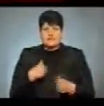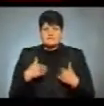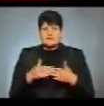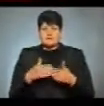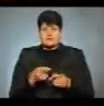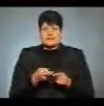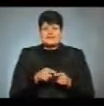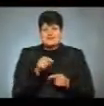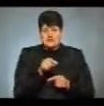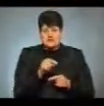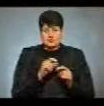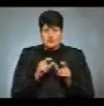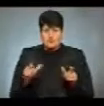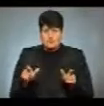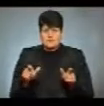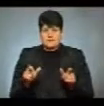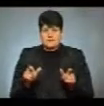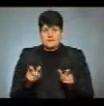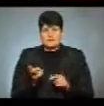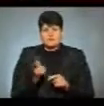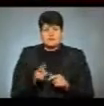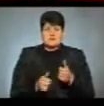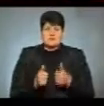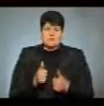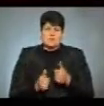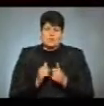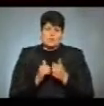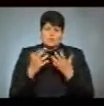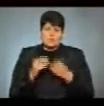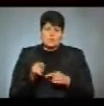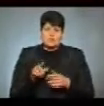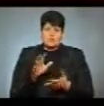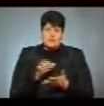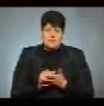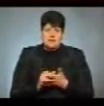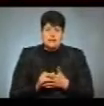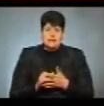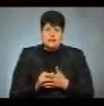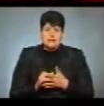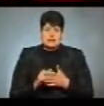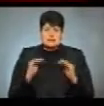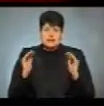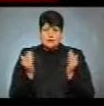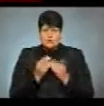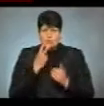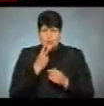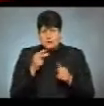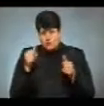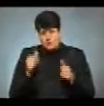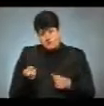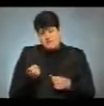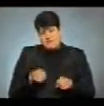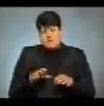школи, вирішив прийти на змагання. Я кожного дня тут займаюся стадіоном і це побачив оголошення, вирішив